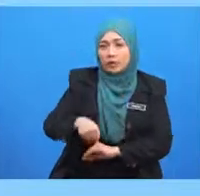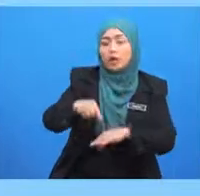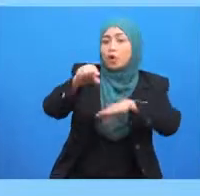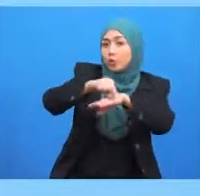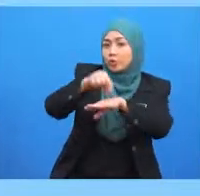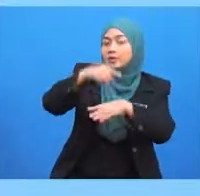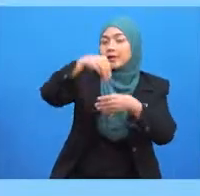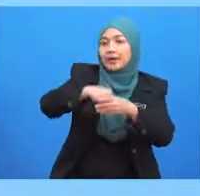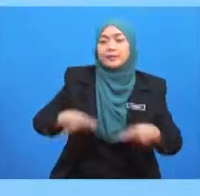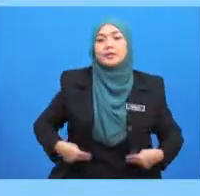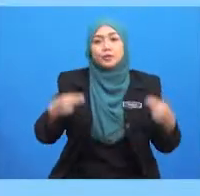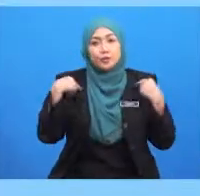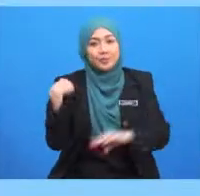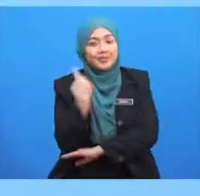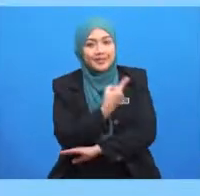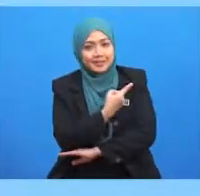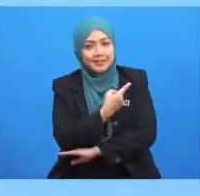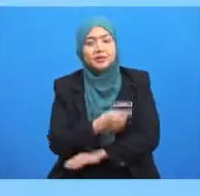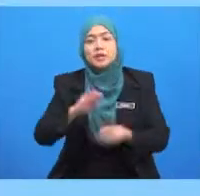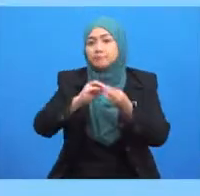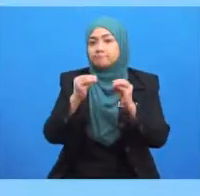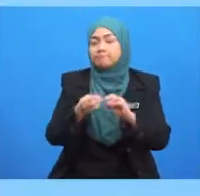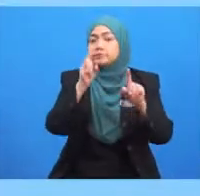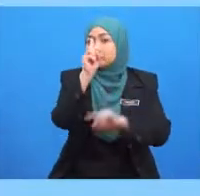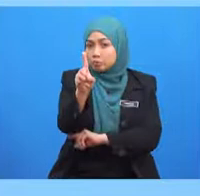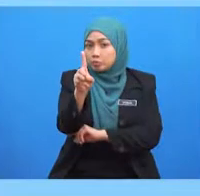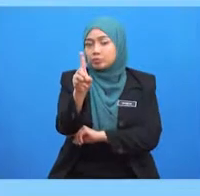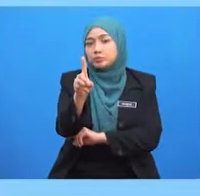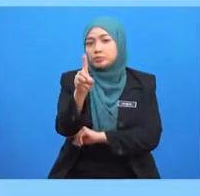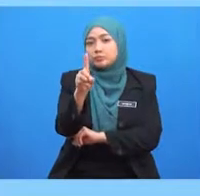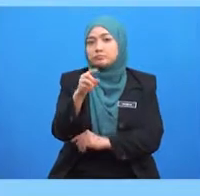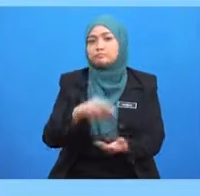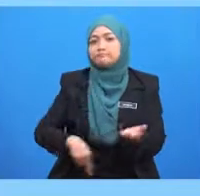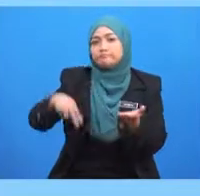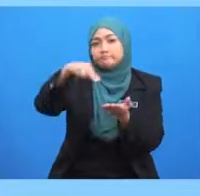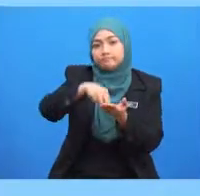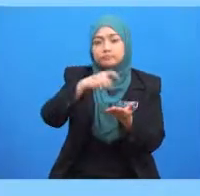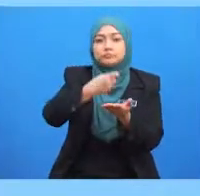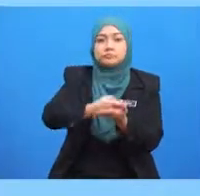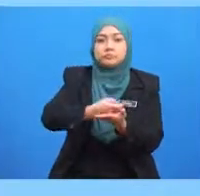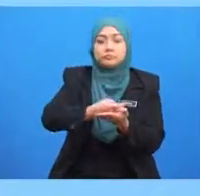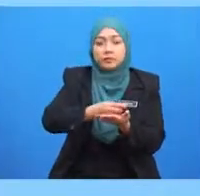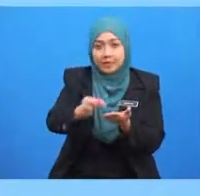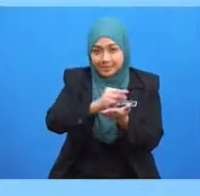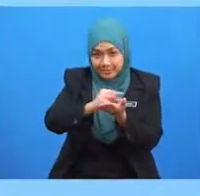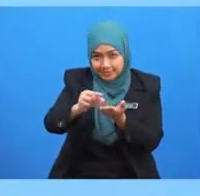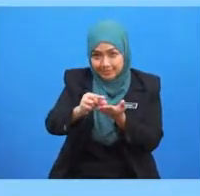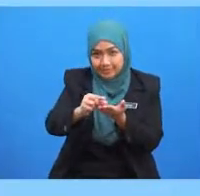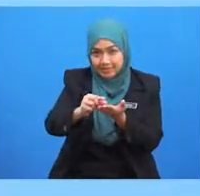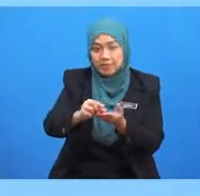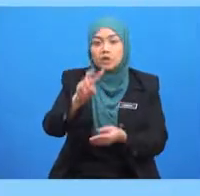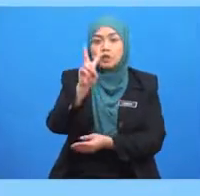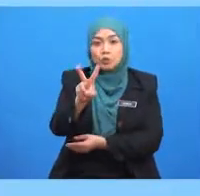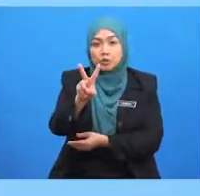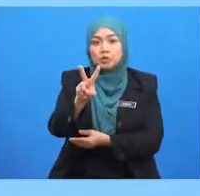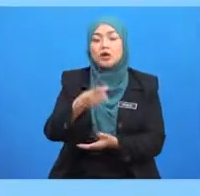seharian kita pertama hai oke naikkan gaji kedua harga